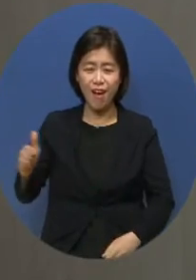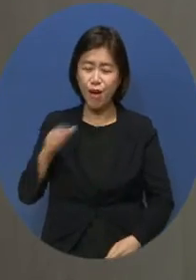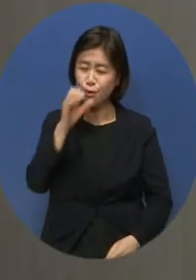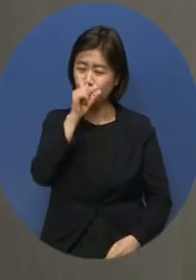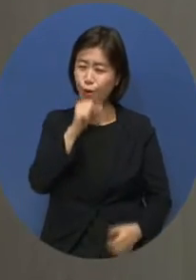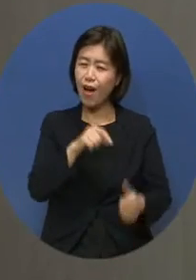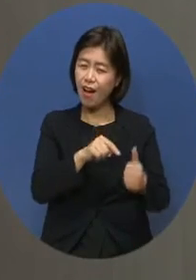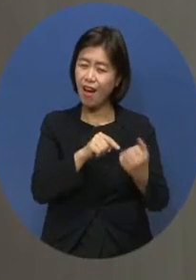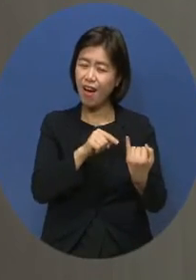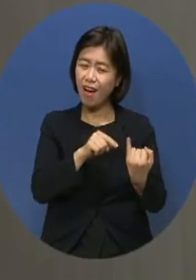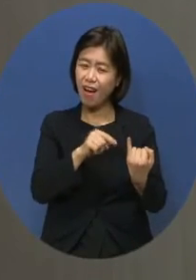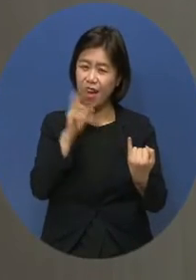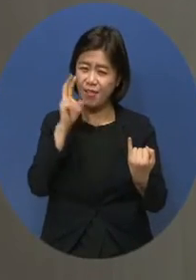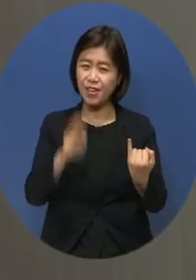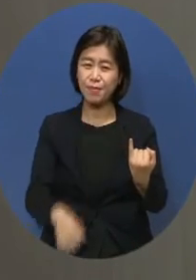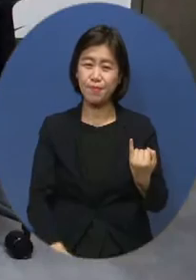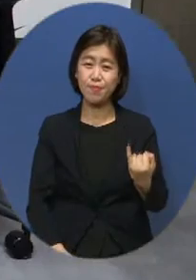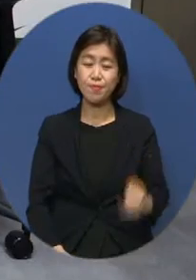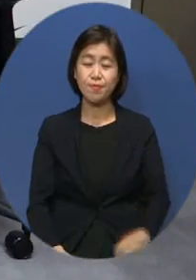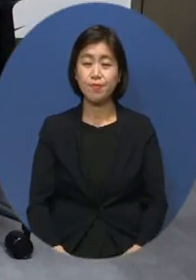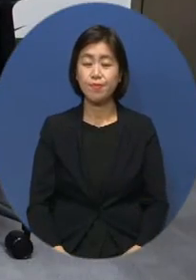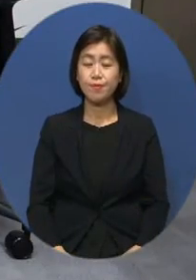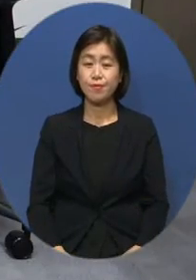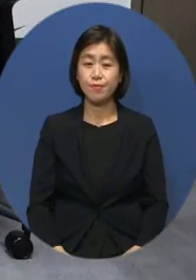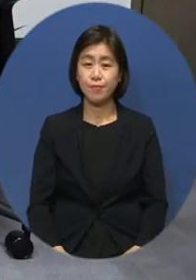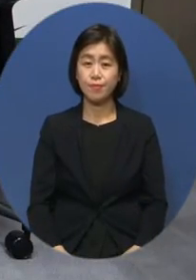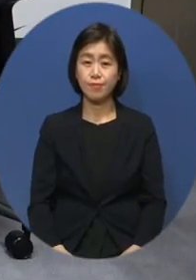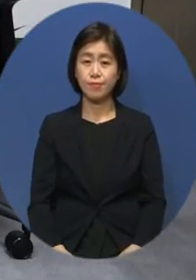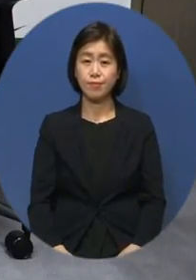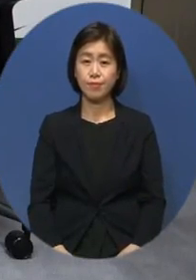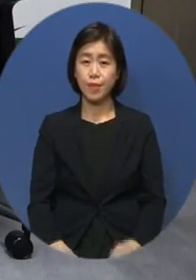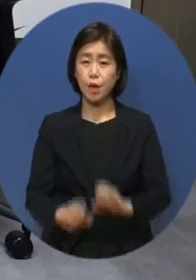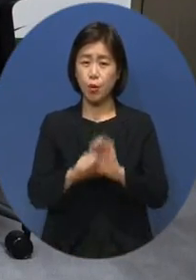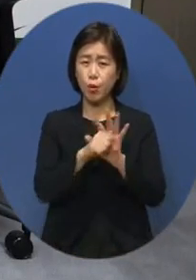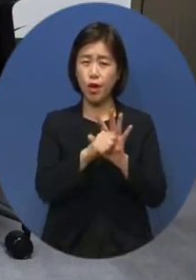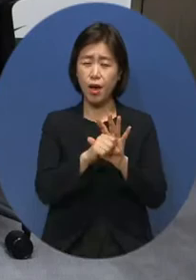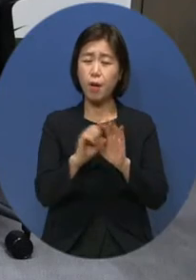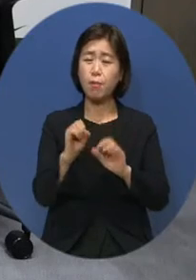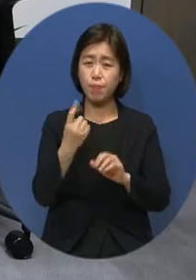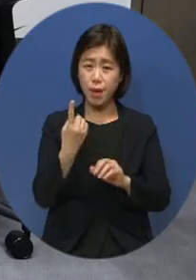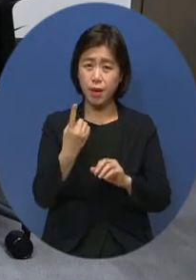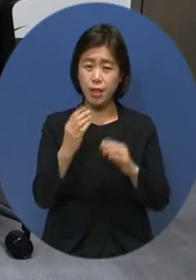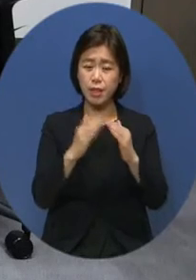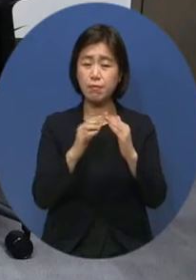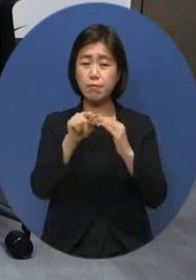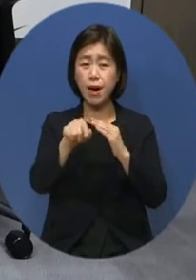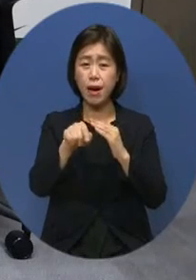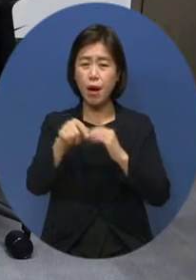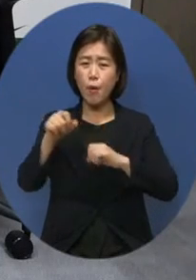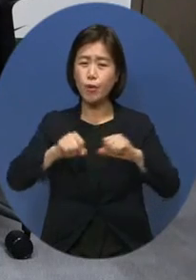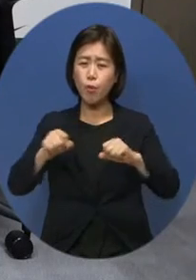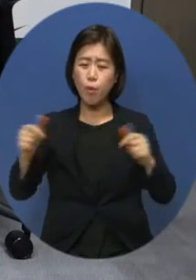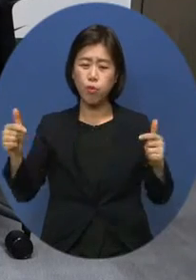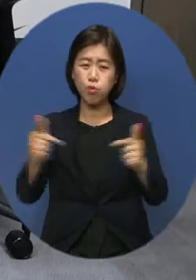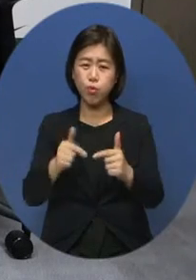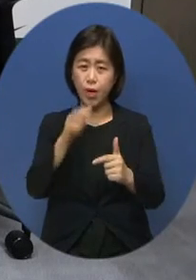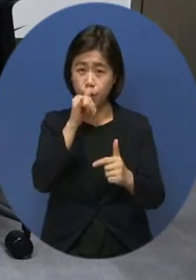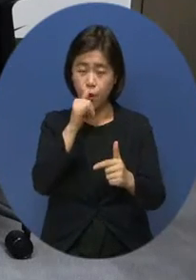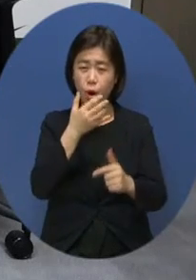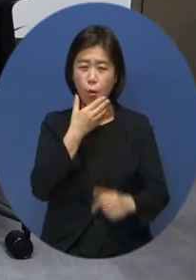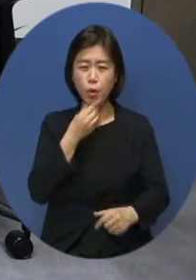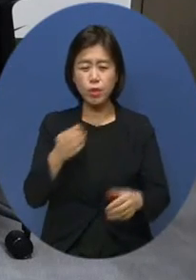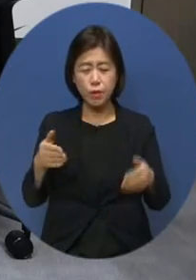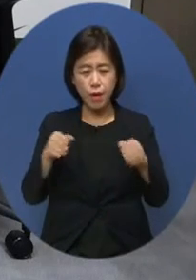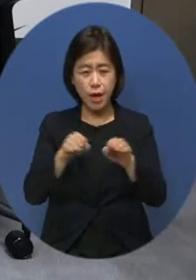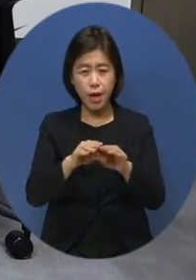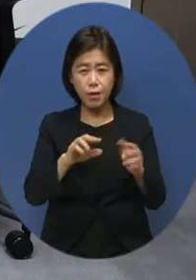주체적인 일상생활을 보내고 있는데 근데 코로나 때문에 갈 수 있는 곳이 많이 줄어들었잖아요. 복지관들도 다 문을